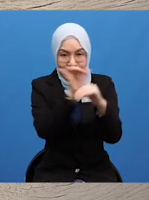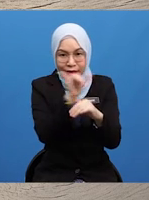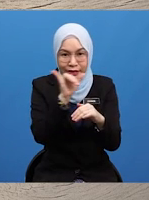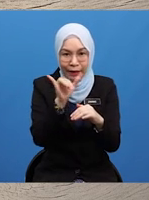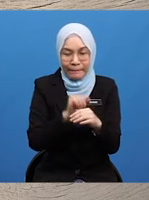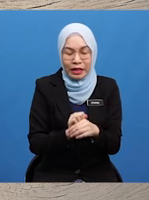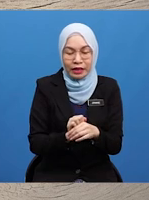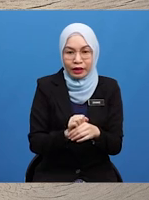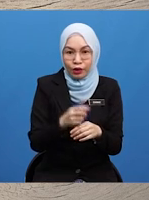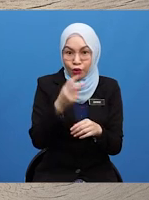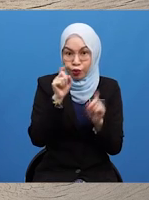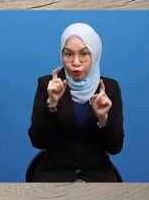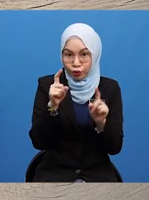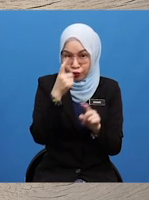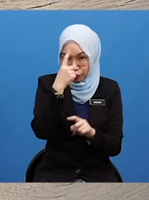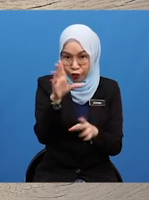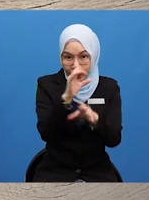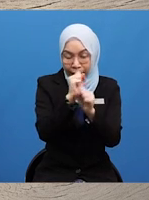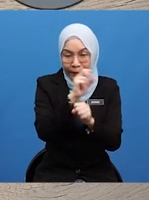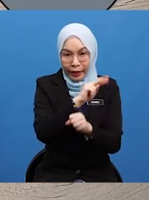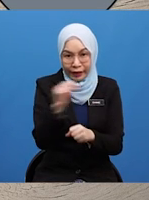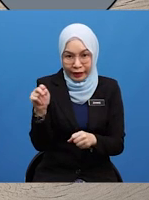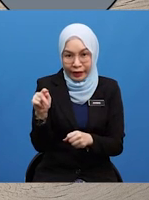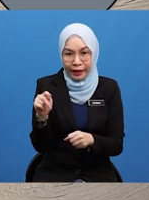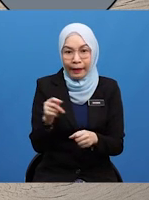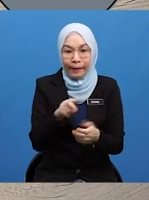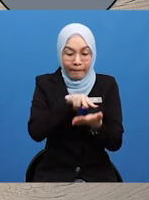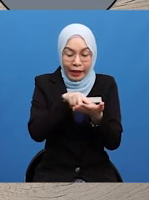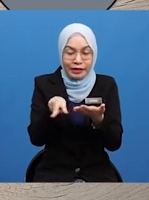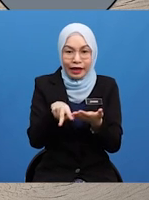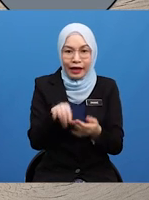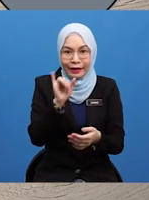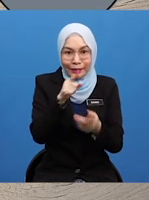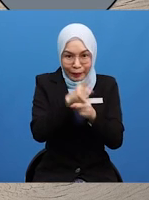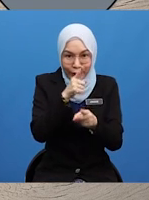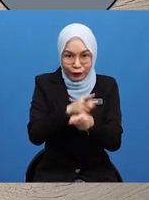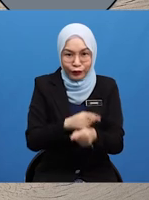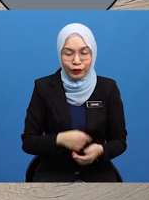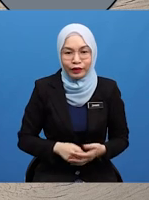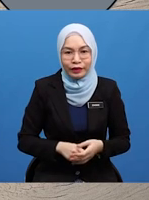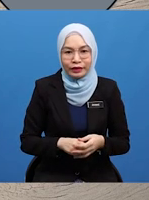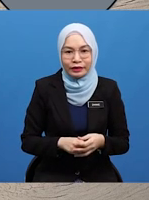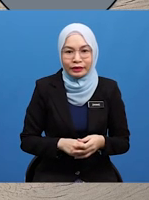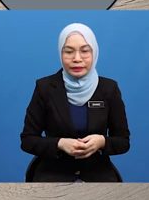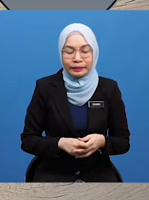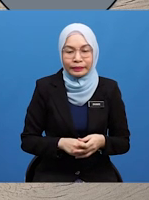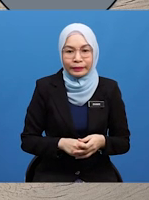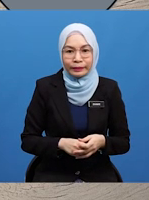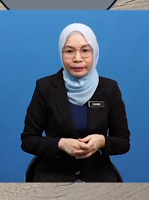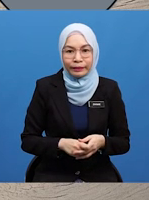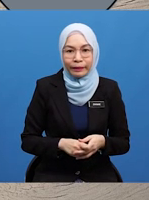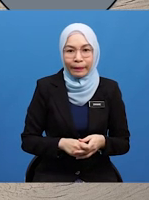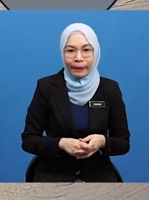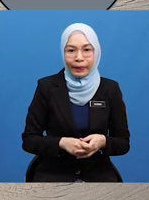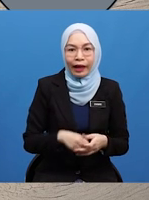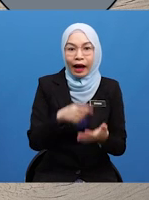Dengar penjelasan cikgu ya. Seperti gambar rajah ini, meniscus ialah satu permukaan